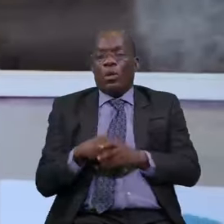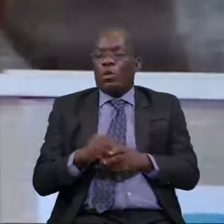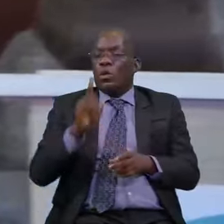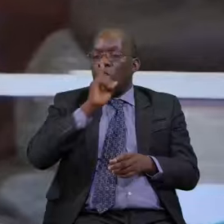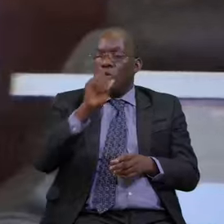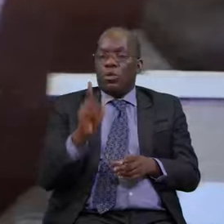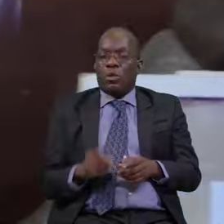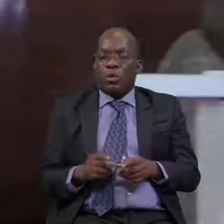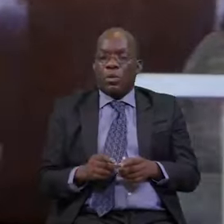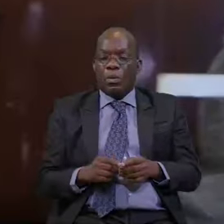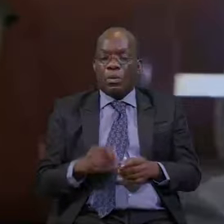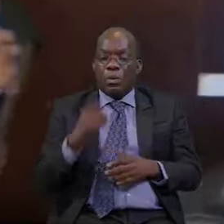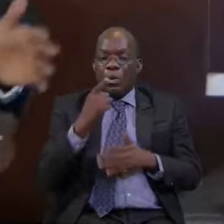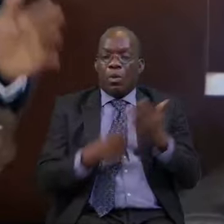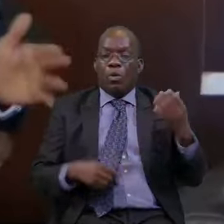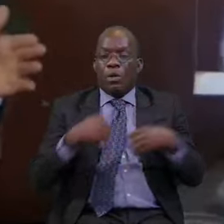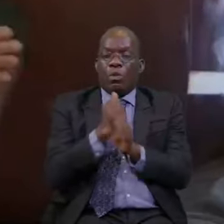vérité. »